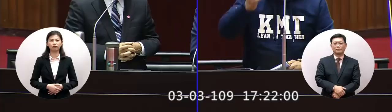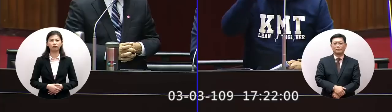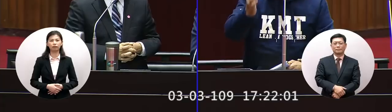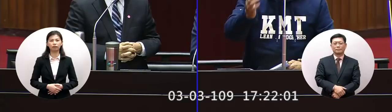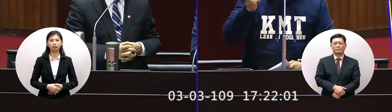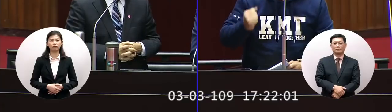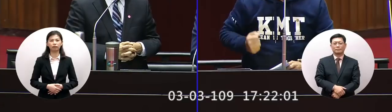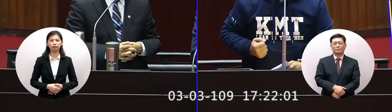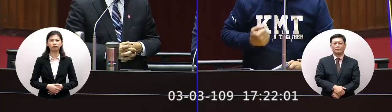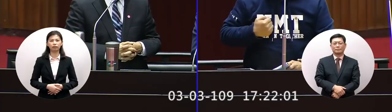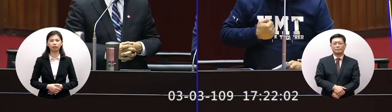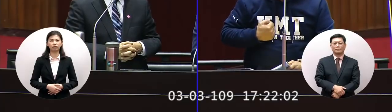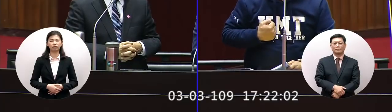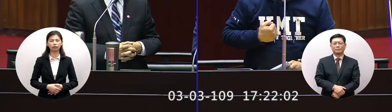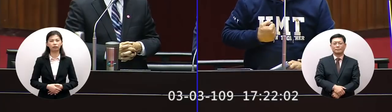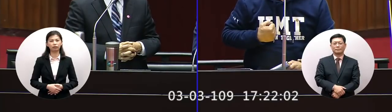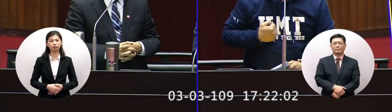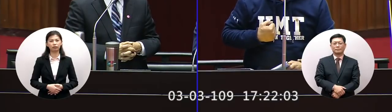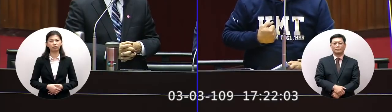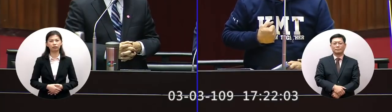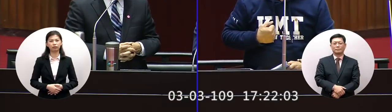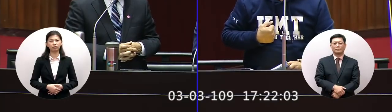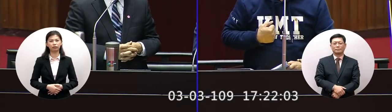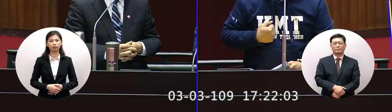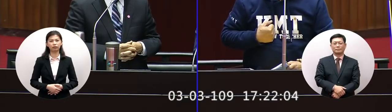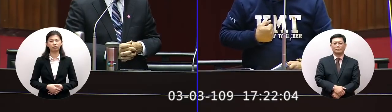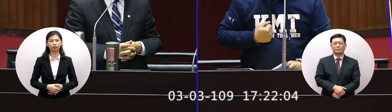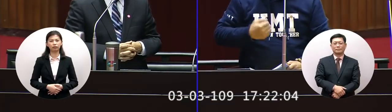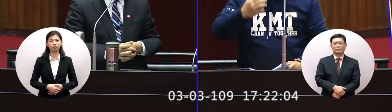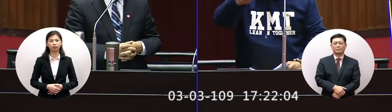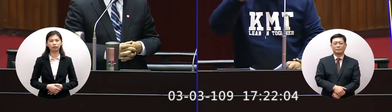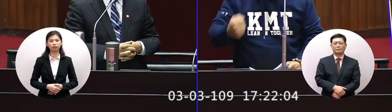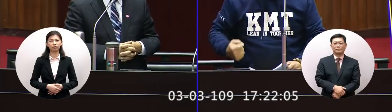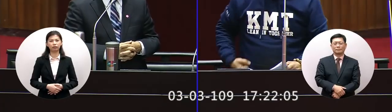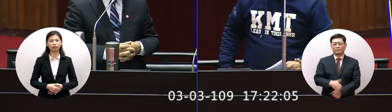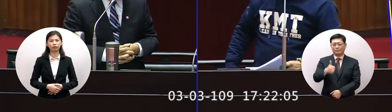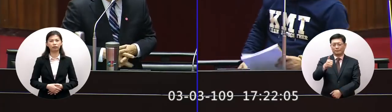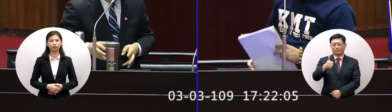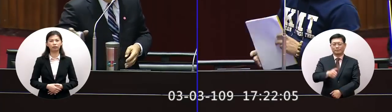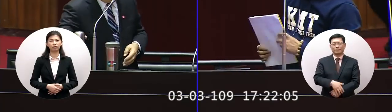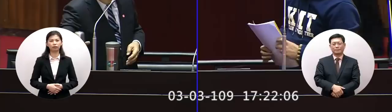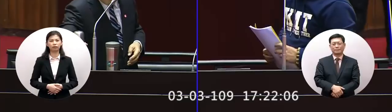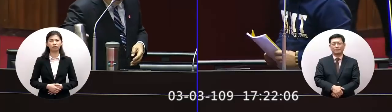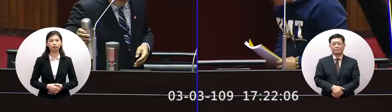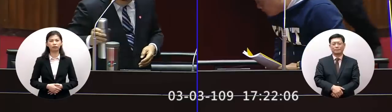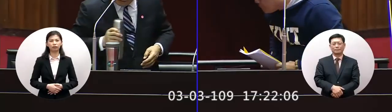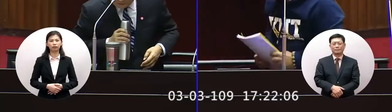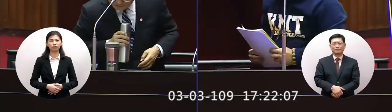好，谢谢。